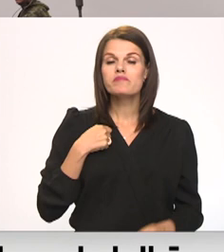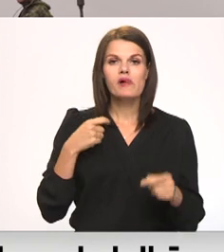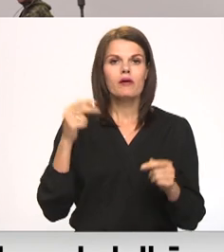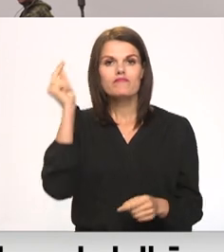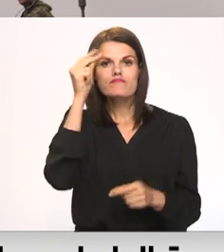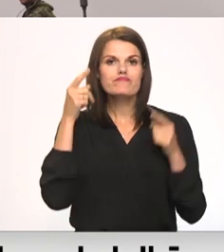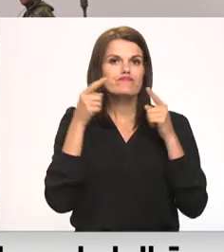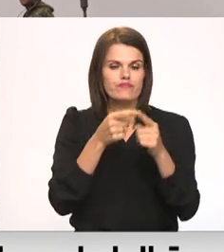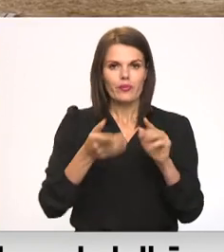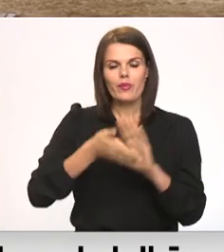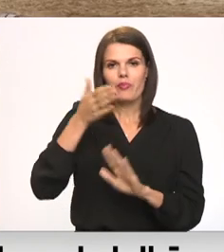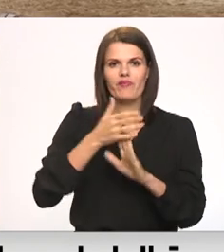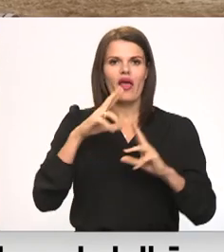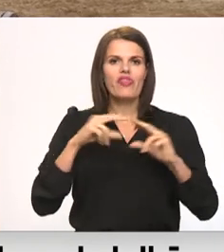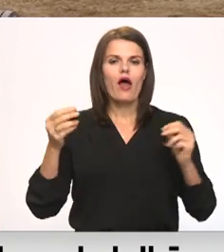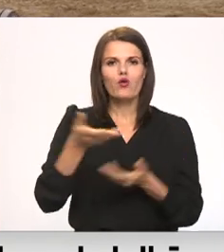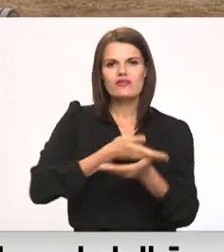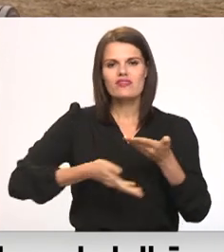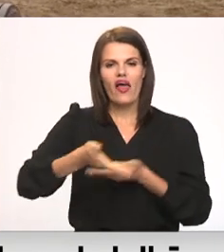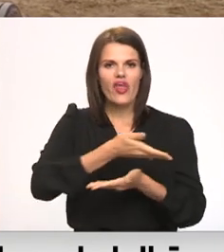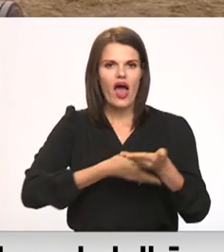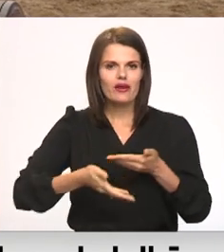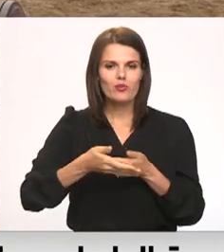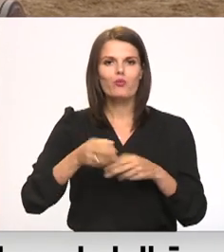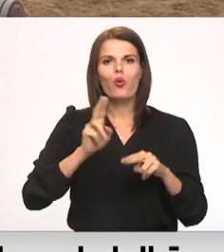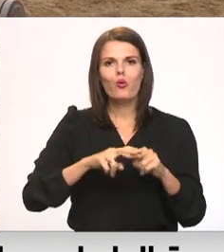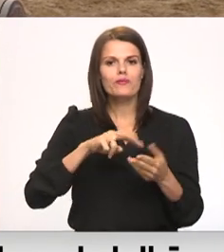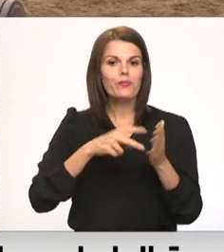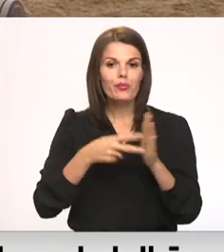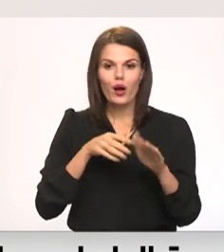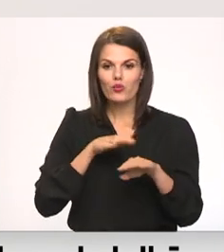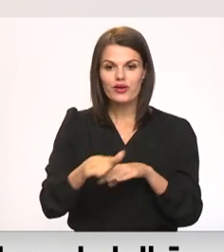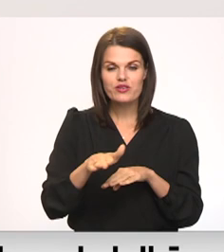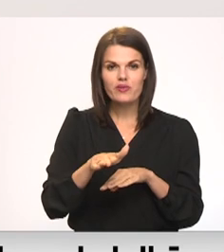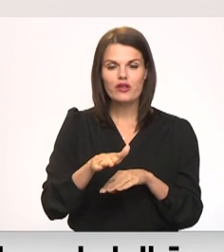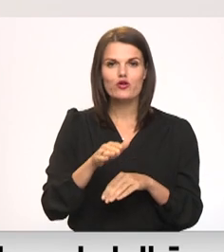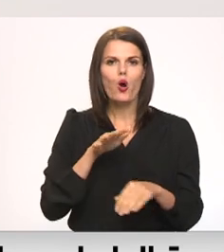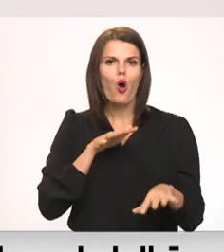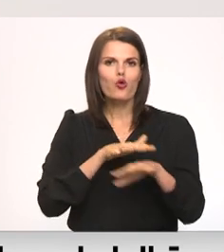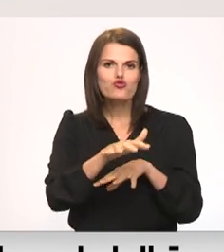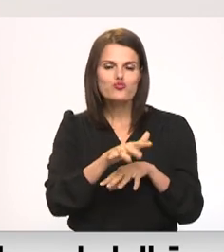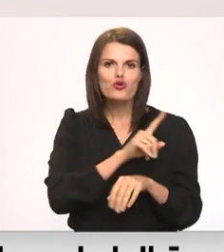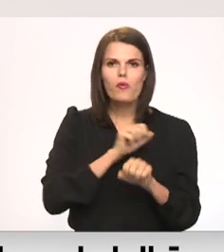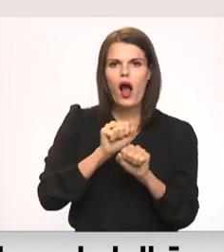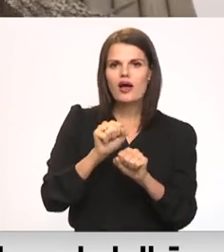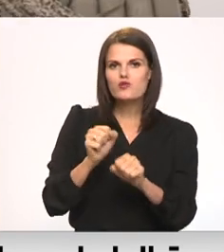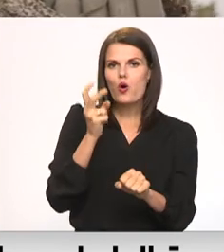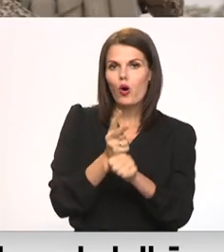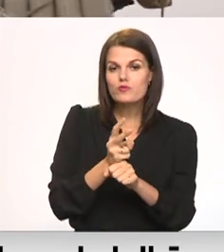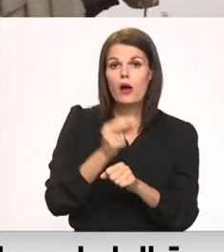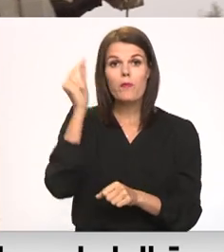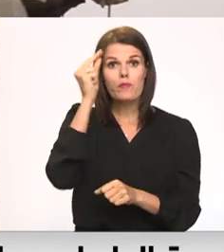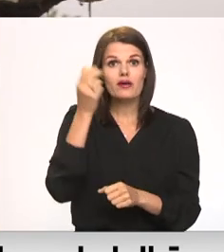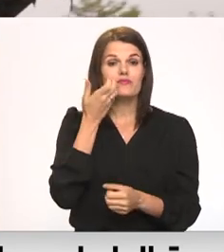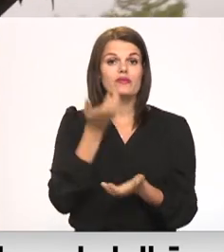NATO valstu bruņoto spēku vienību savstarpējo sadarbību, plānot un izpildīt uzbrukuma un aizsardzības operācijas. Līdz ar mācību noslēgumu